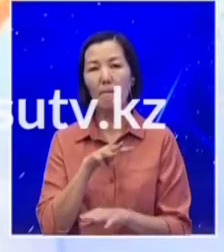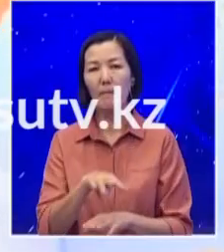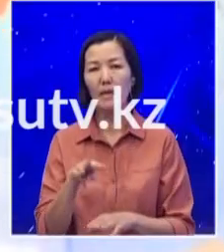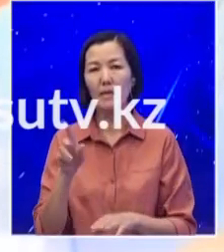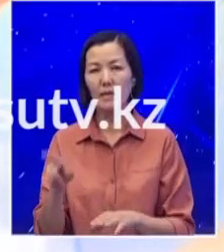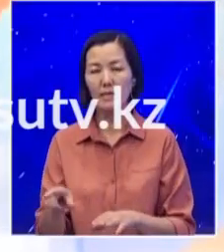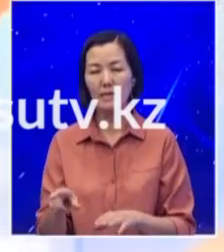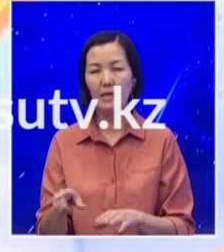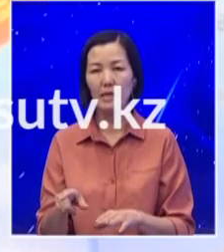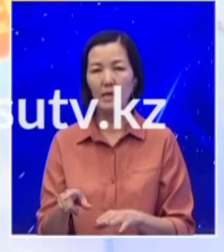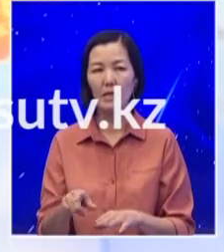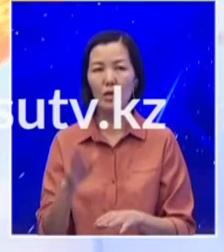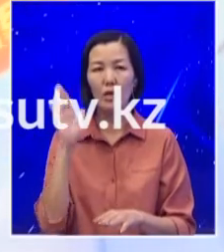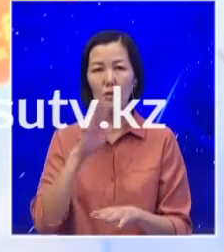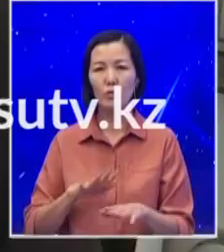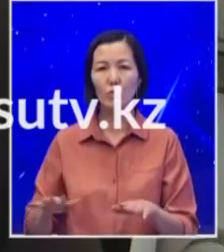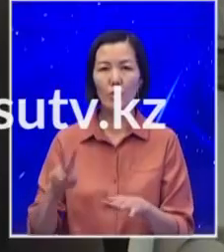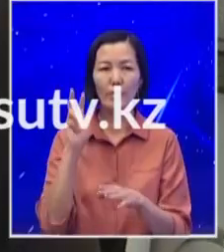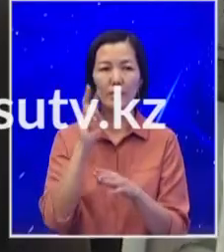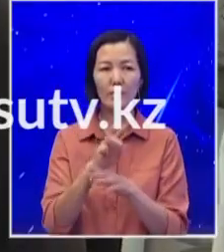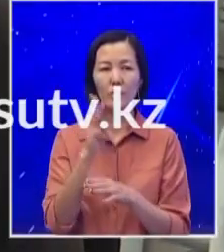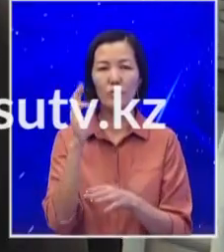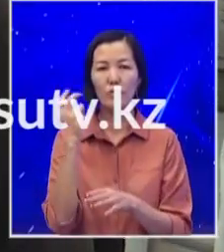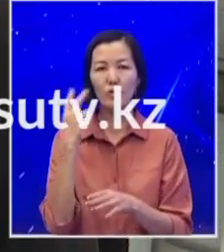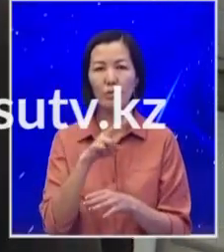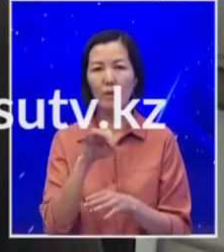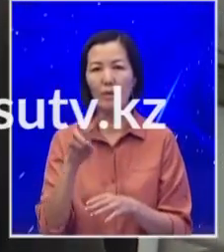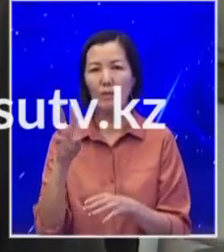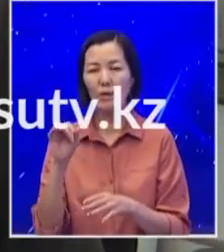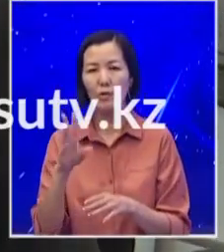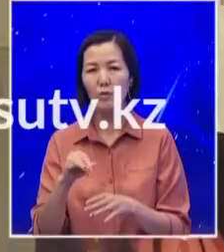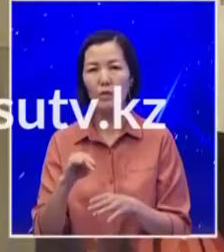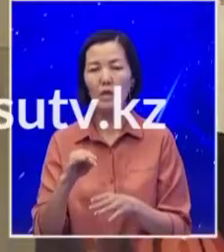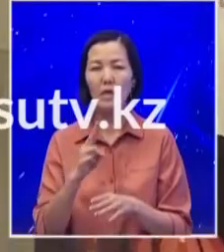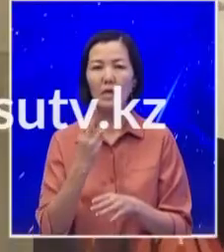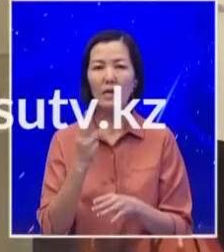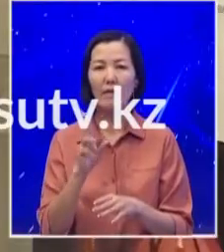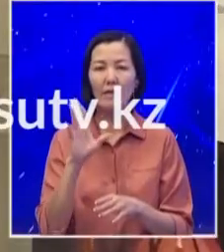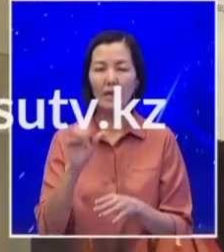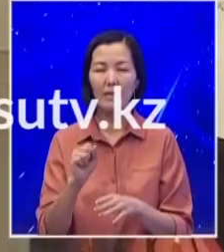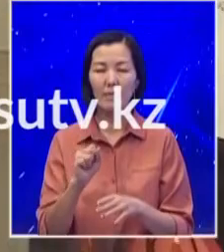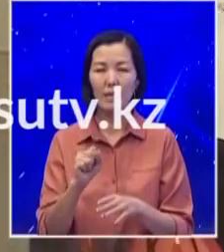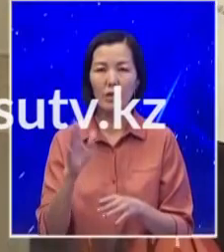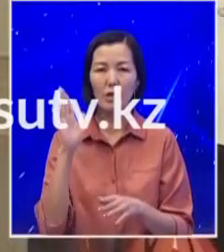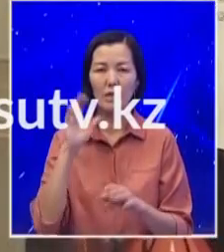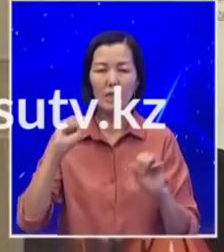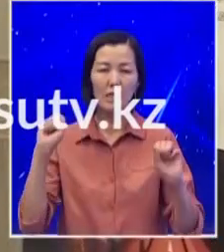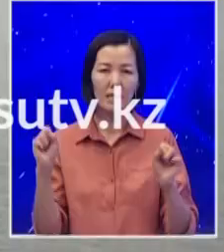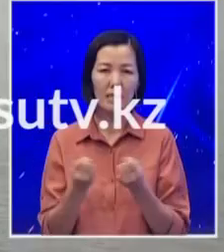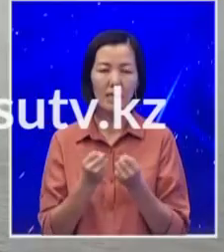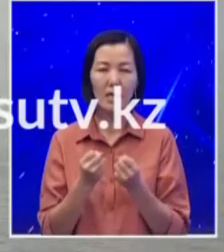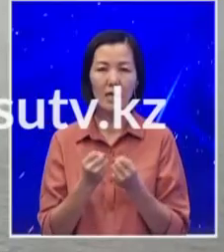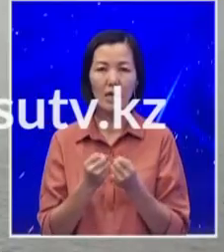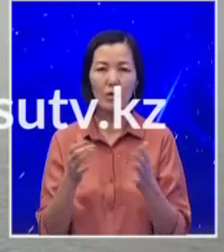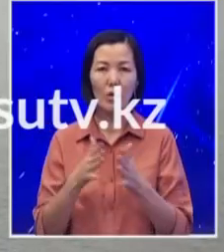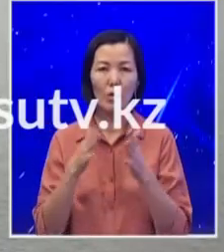барды. Нысан бірегей. Су қоймасының көлемі 320 миллион текше метр. Мұнда қыс бойына жиналған су жазда үлкен Алматы каналы